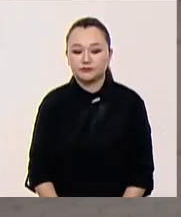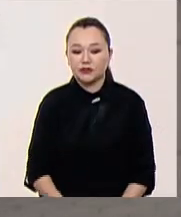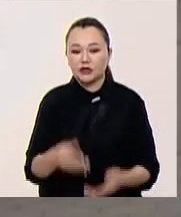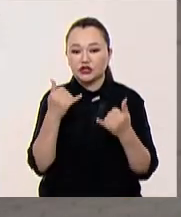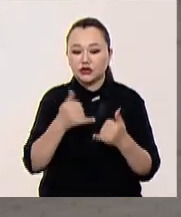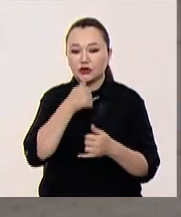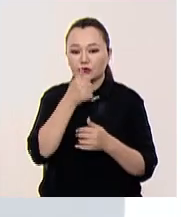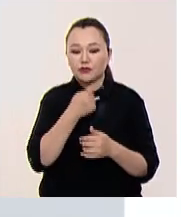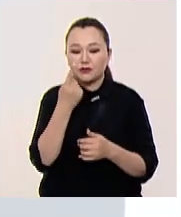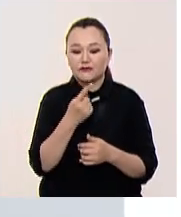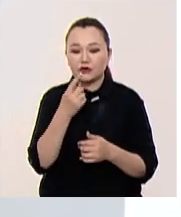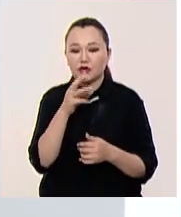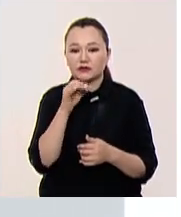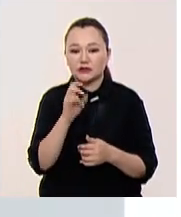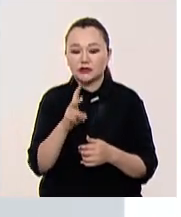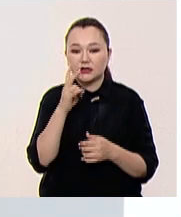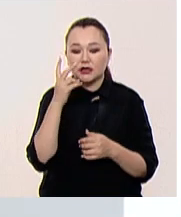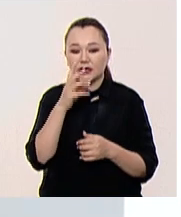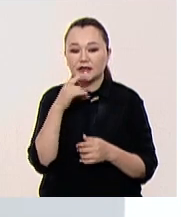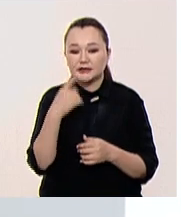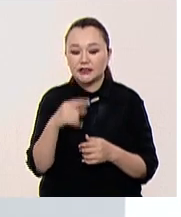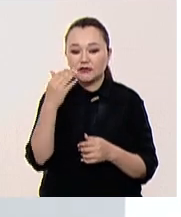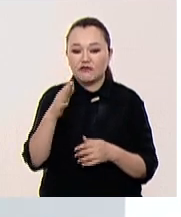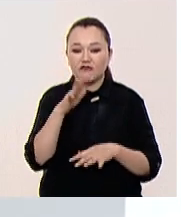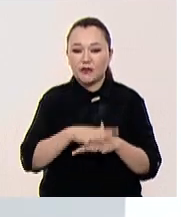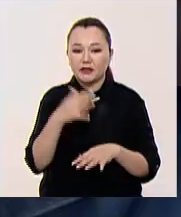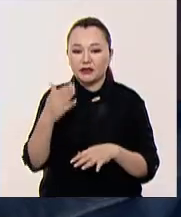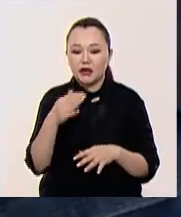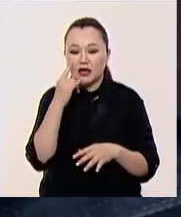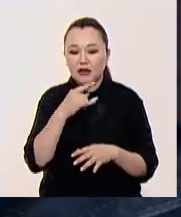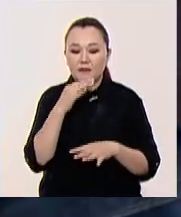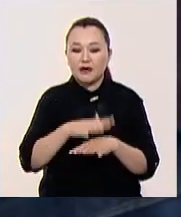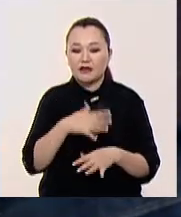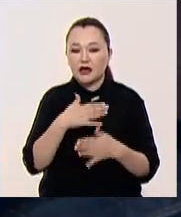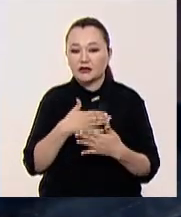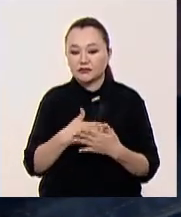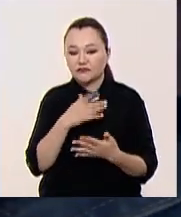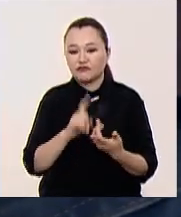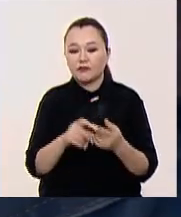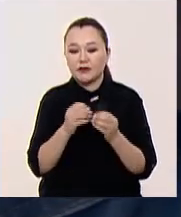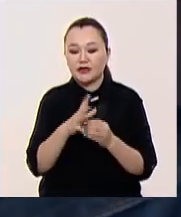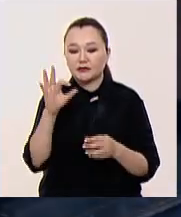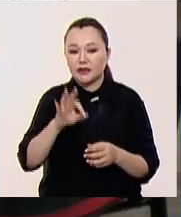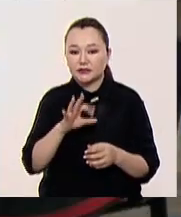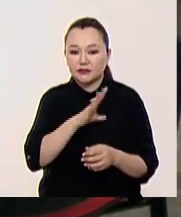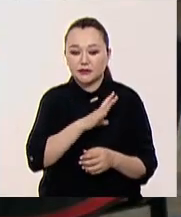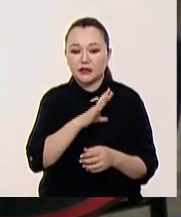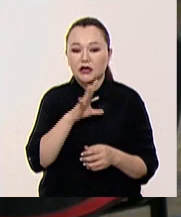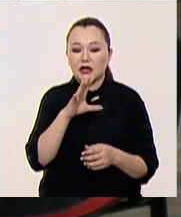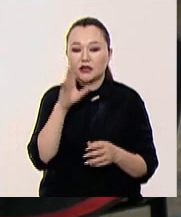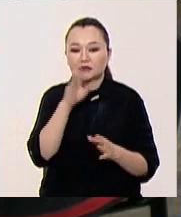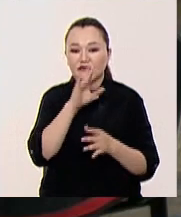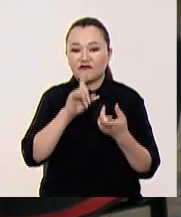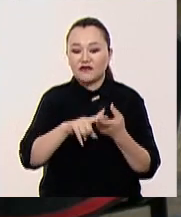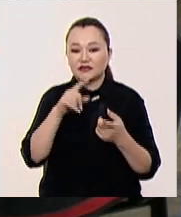Биылғы жылдың 1-90-ында ресейлік үшіншілес банктің үлесі қазақстандық банк активтерінің 15%-ын құраған. Геосаяси